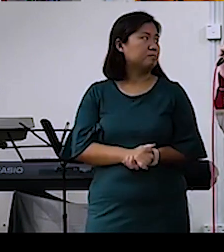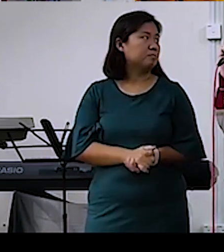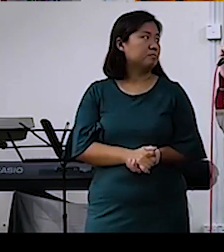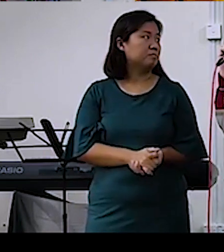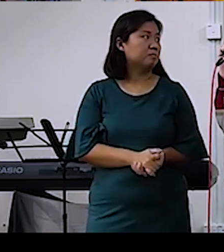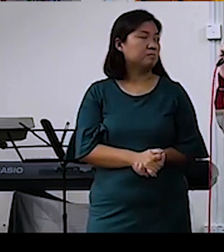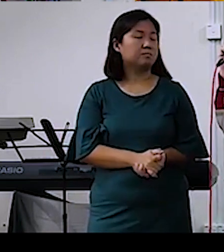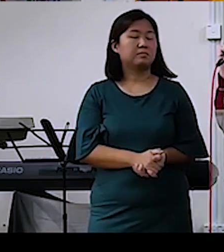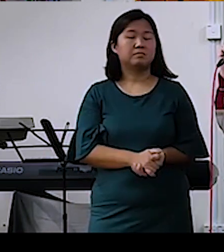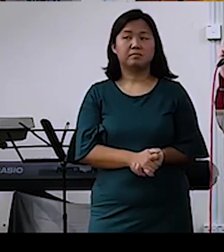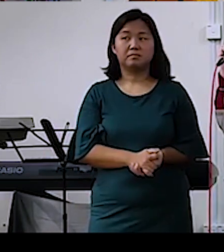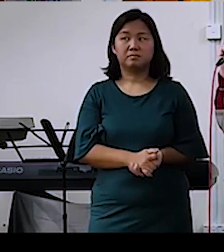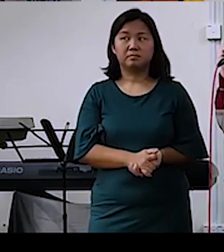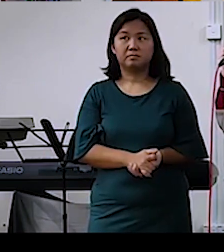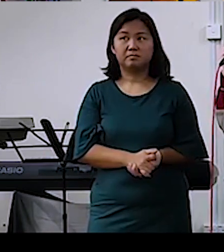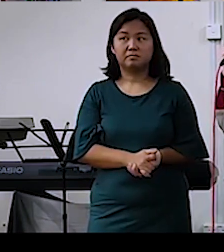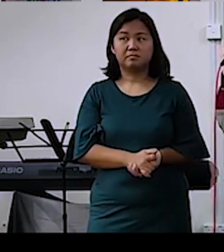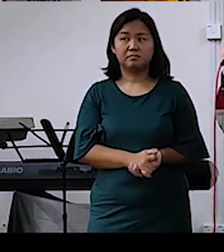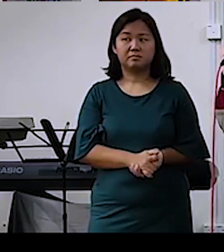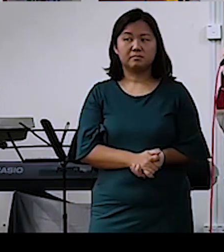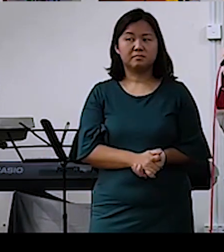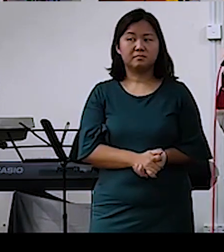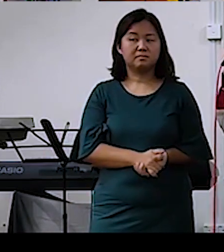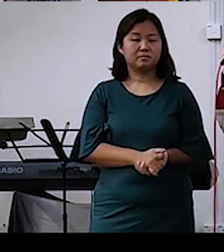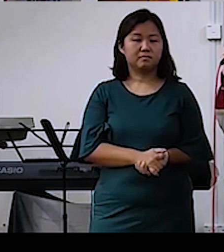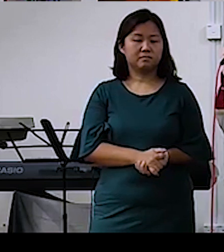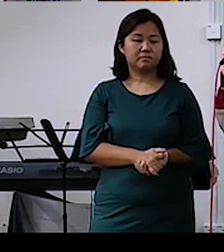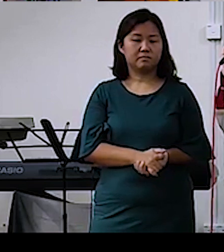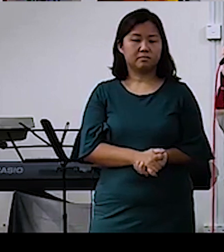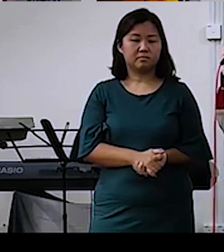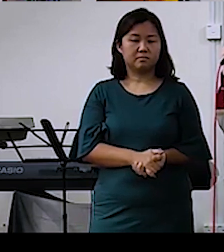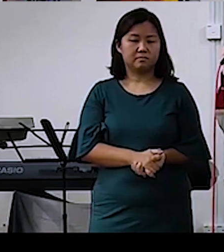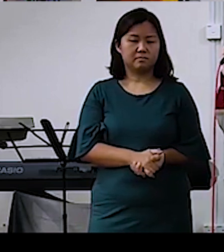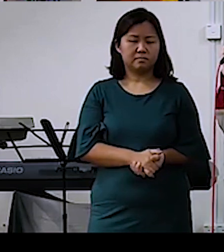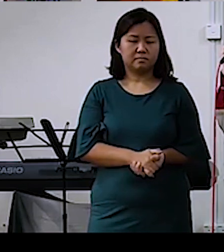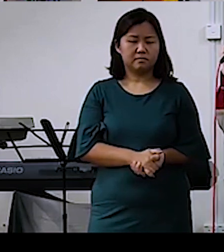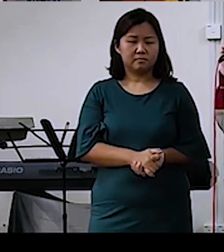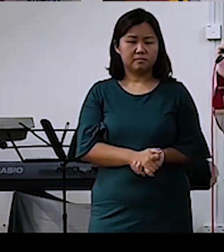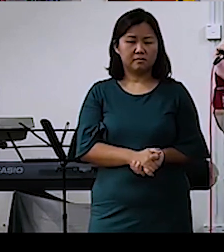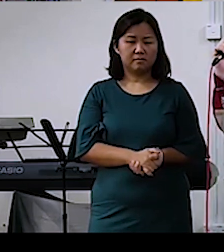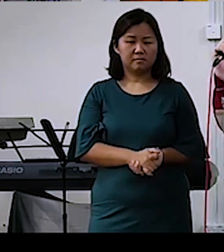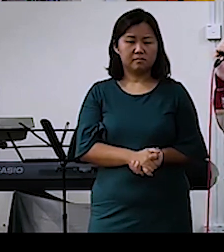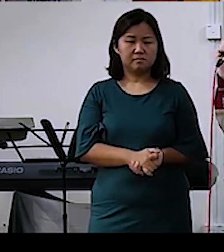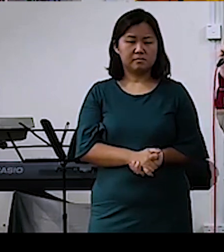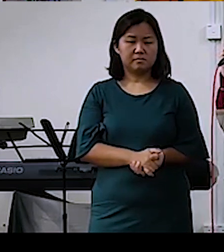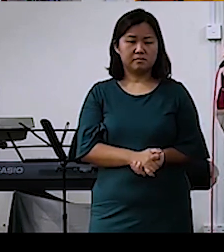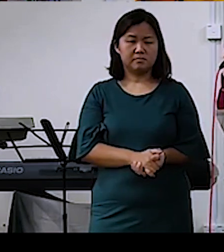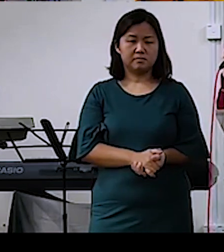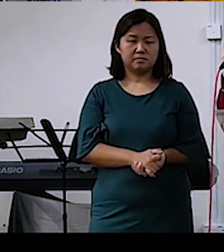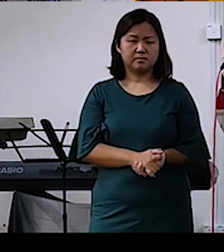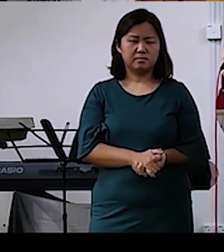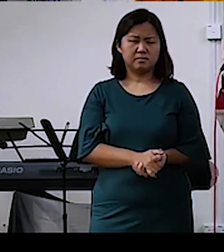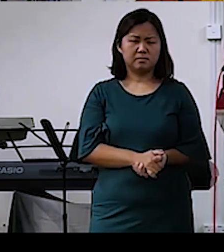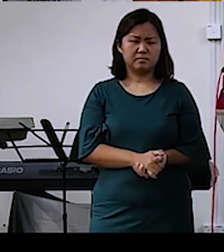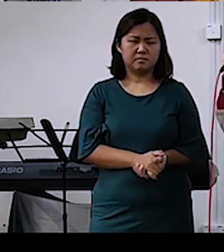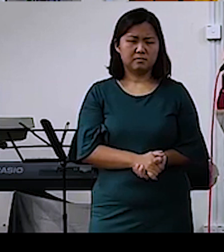但是呢，我们知道呢，我们是并不孤单的，因为神的话语告诉我们呢，圣灵时常与我们同在，神不会离弃我们。所以如果这个